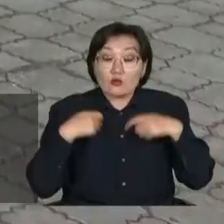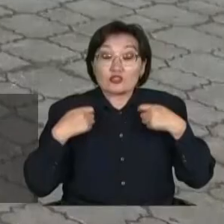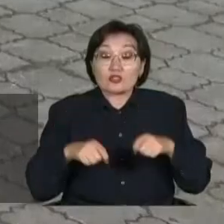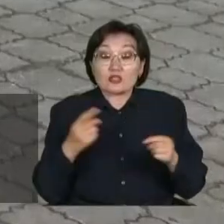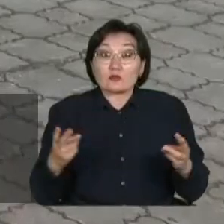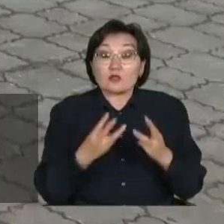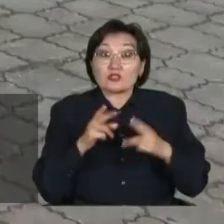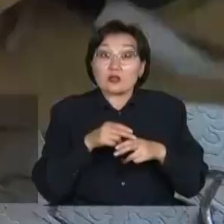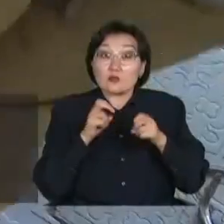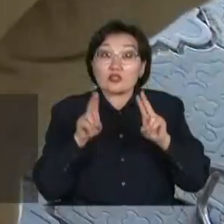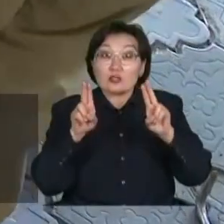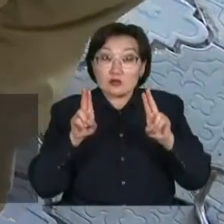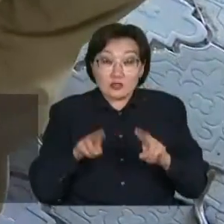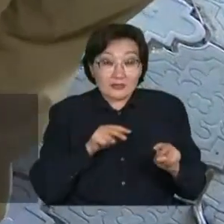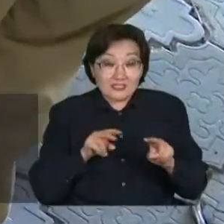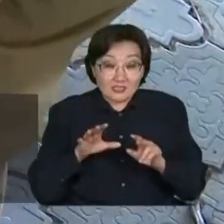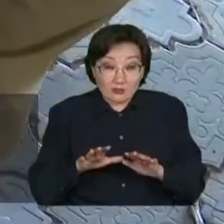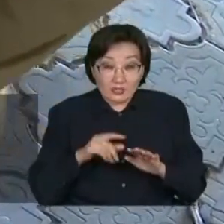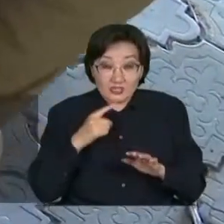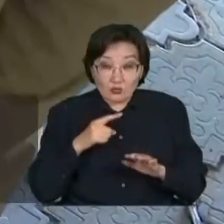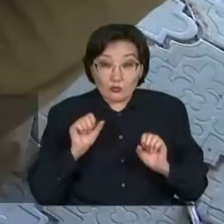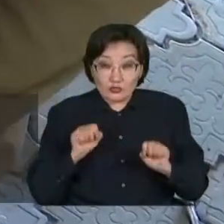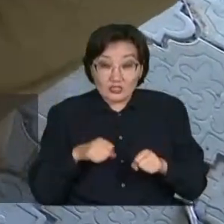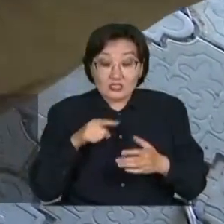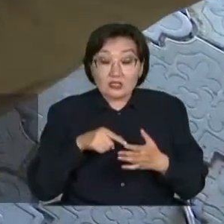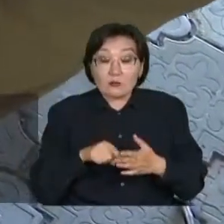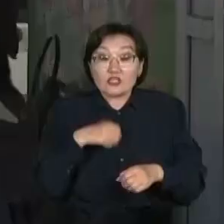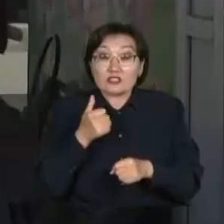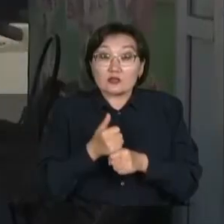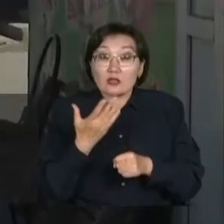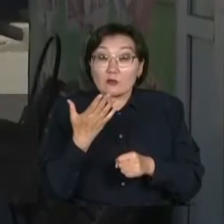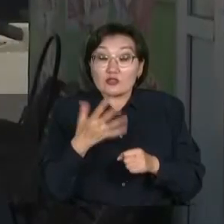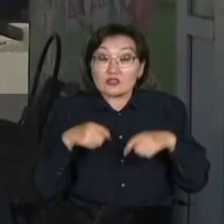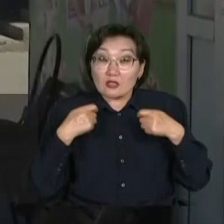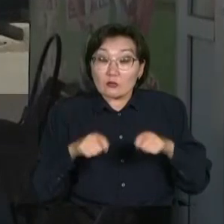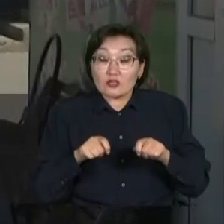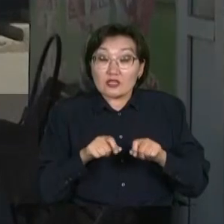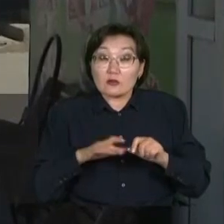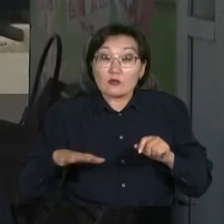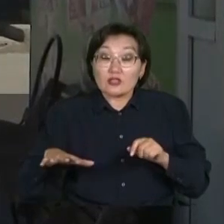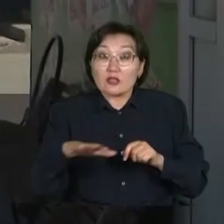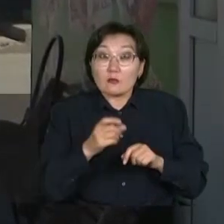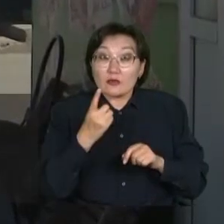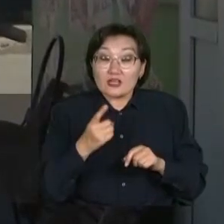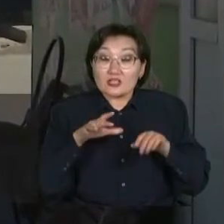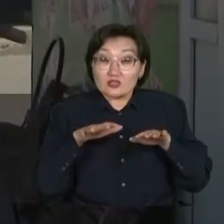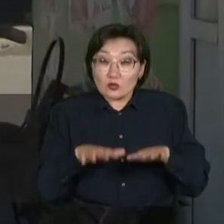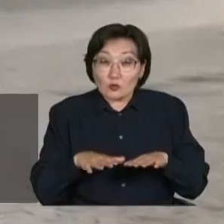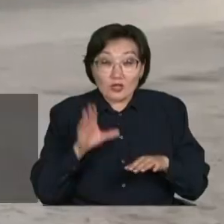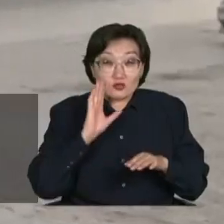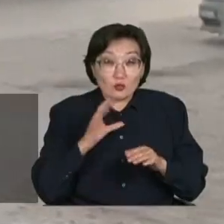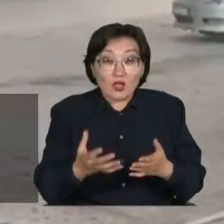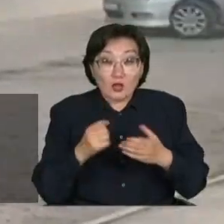өрт қауіпсіздігінің талаптары мүлдем сақталмаған деуге болады. Қаланың негізгі 5 сауда алаңы орналасқан аумақта бір ғана жерден су